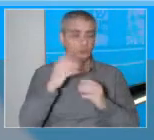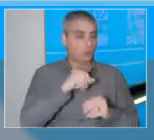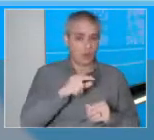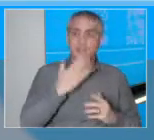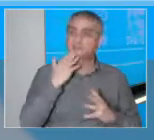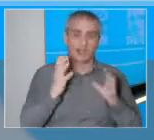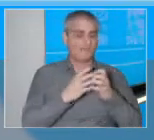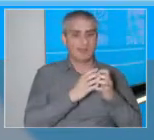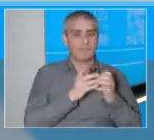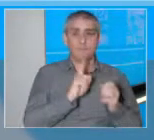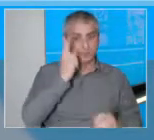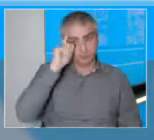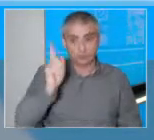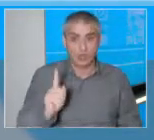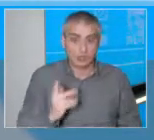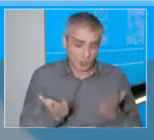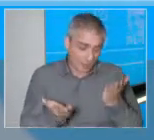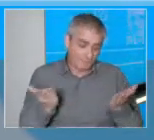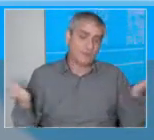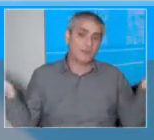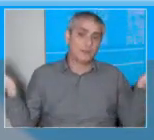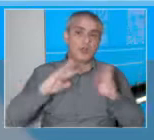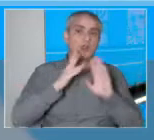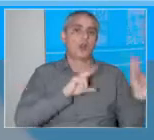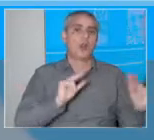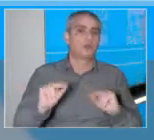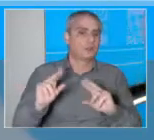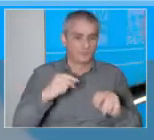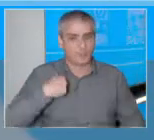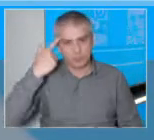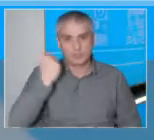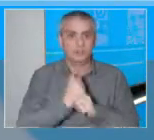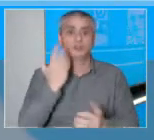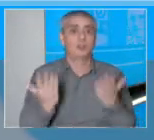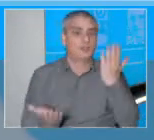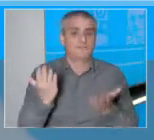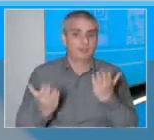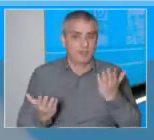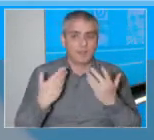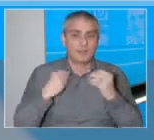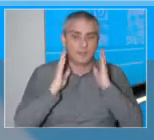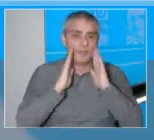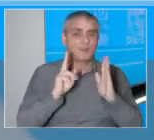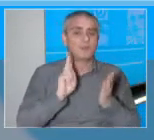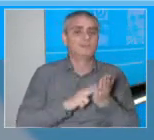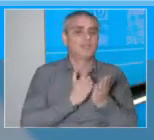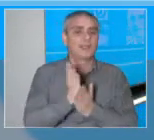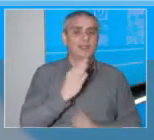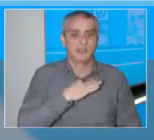בין ישראל לעמים. מי שלא יודע להבדיל, אז אצלו הכל אותו דבר. לא, אני יודע להבדיל. אני מלא אמונה בצדקת